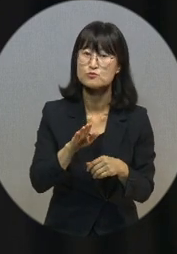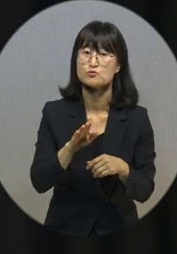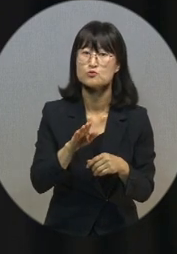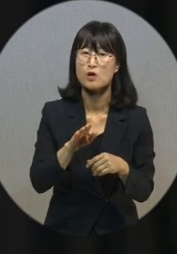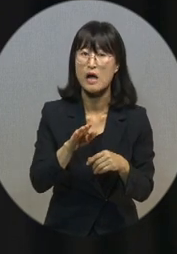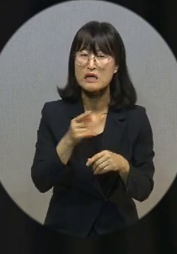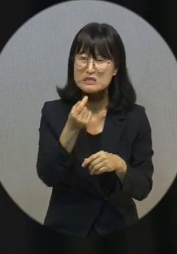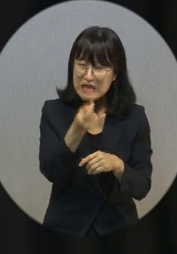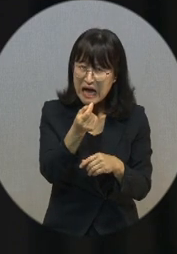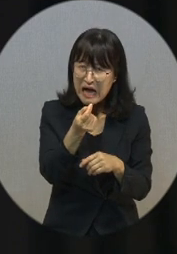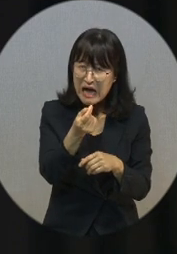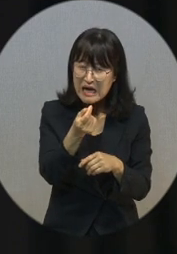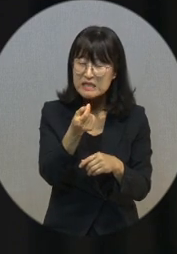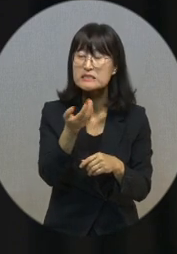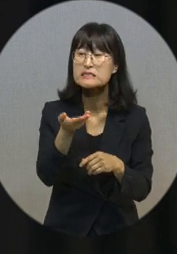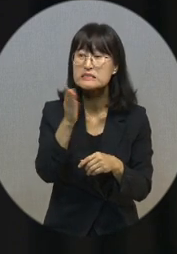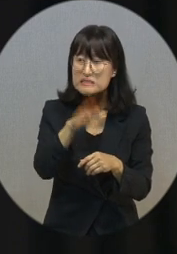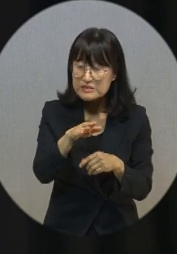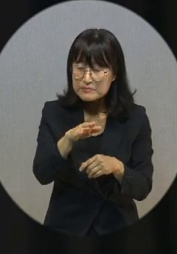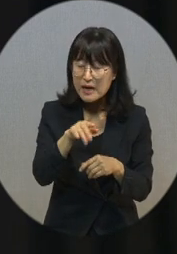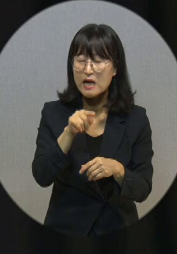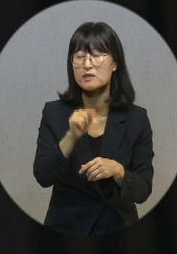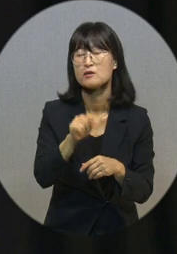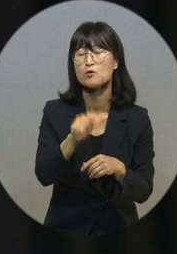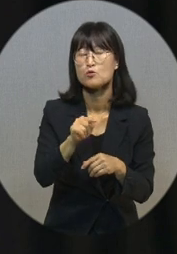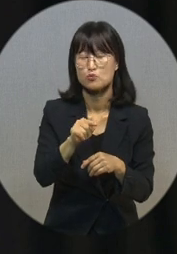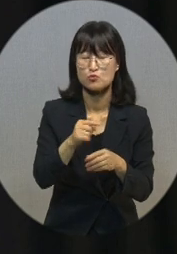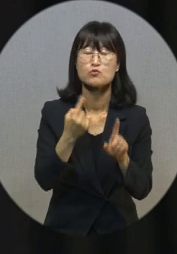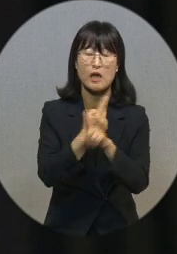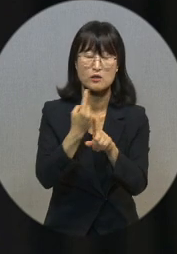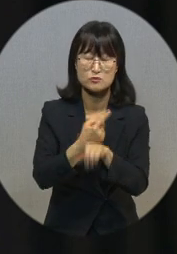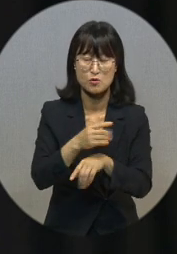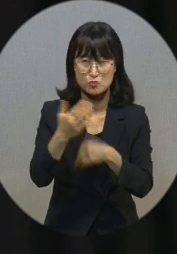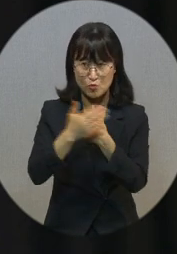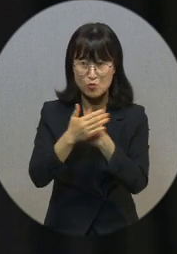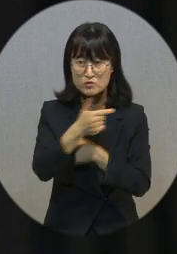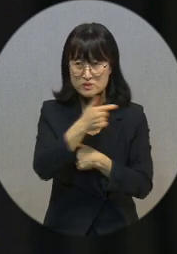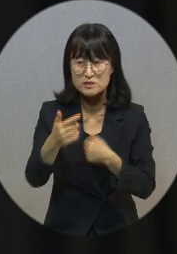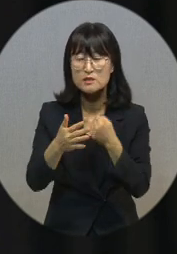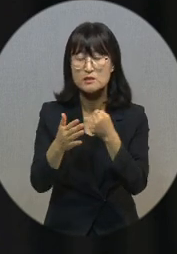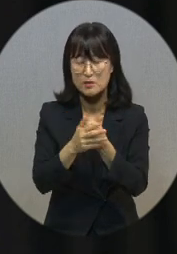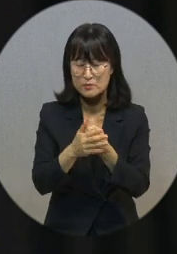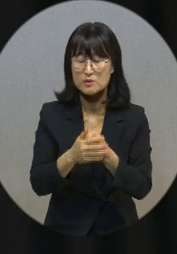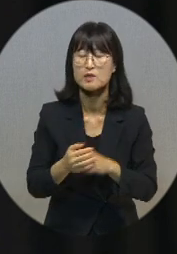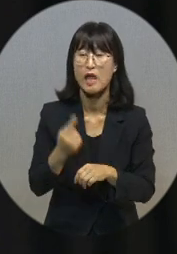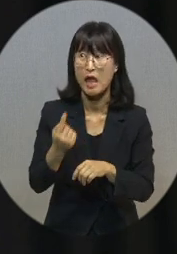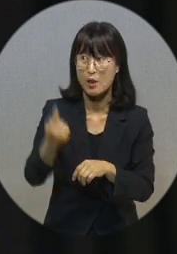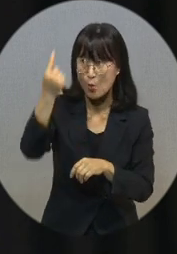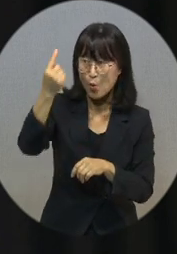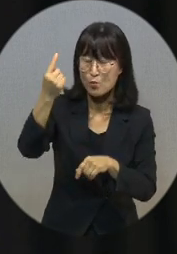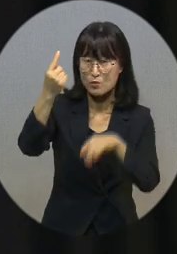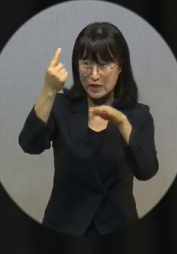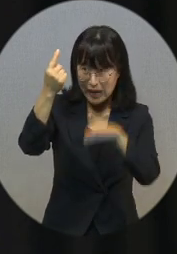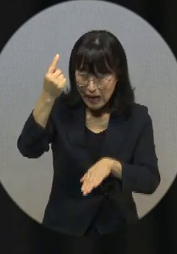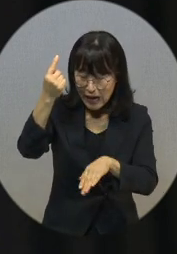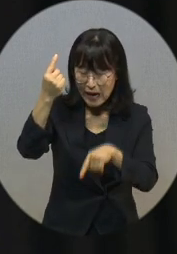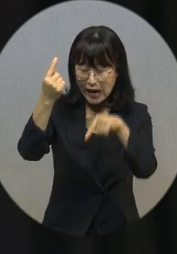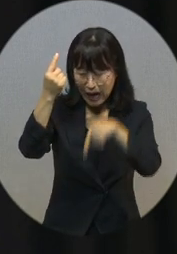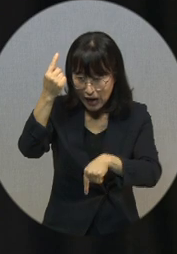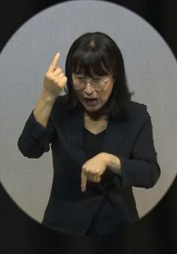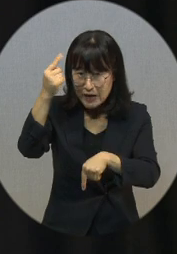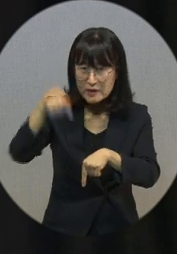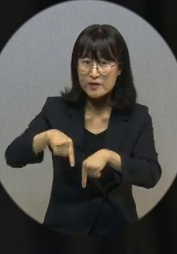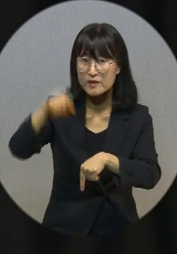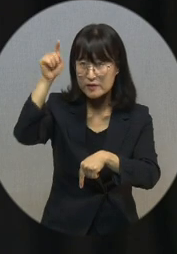수 있는 네. 로우테크도 같이 중시되어야 된다고 생각을 합니다. 이런 부분들이 또 네. 많은 분들이 활용할 수 있게